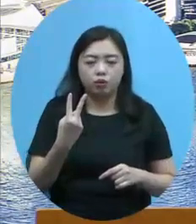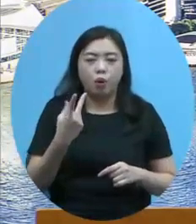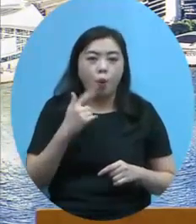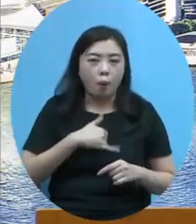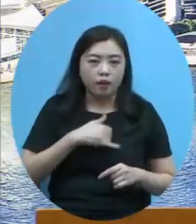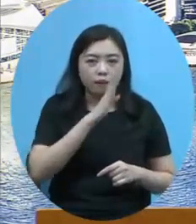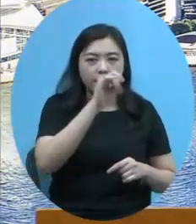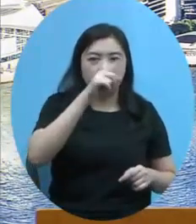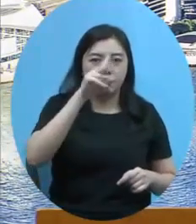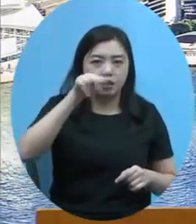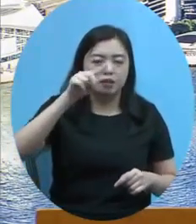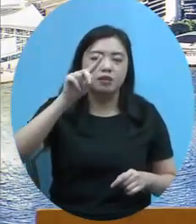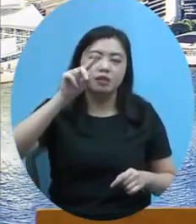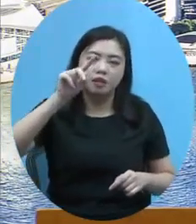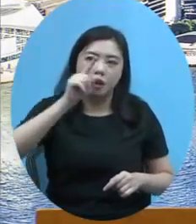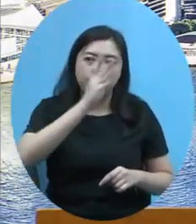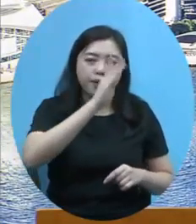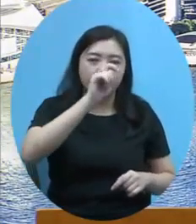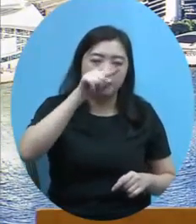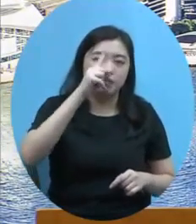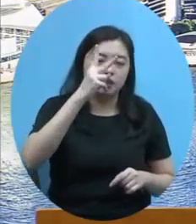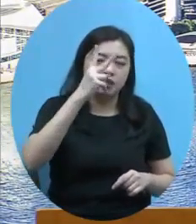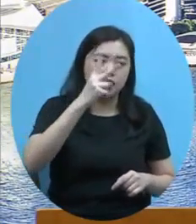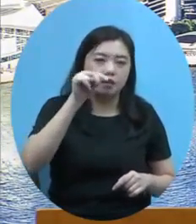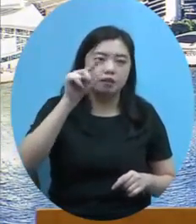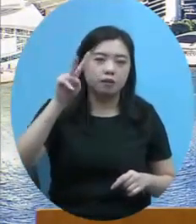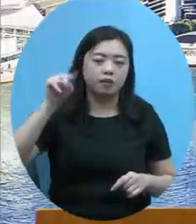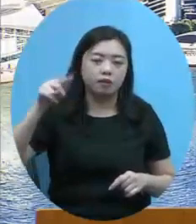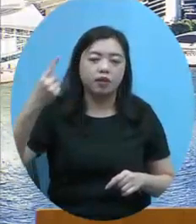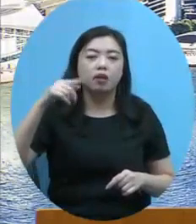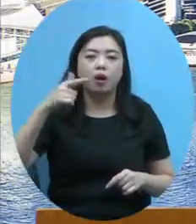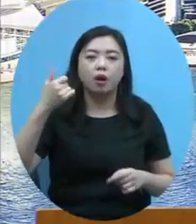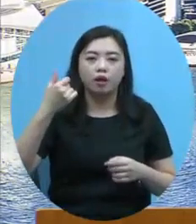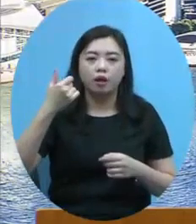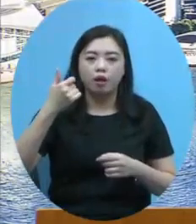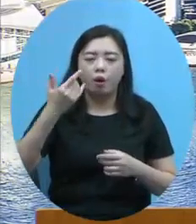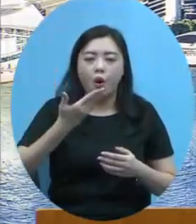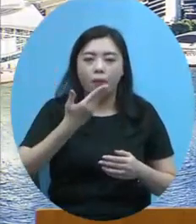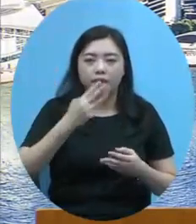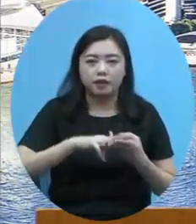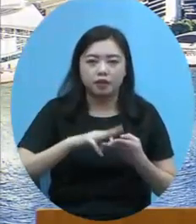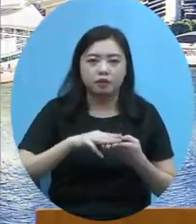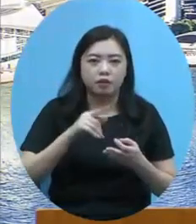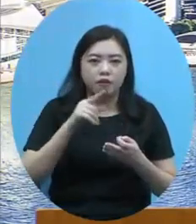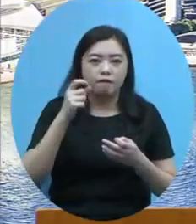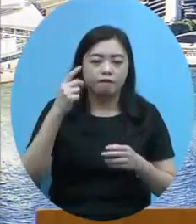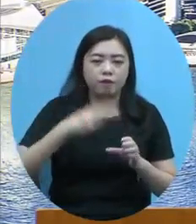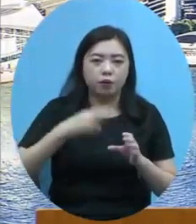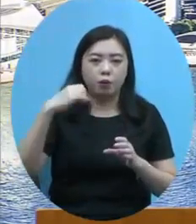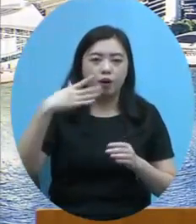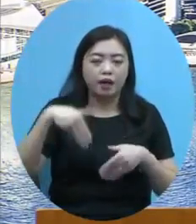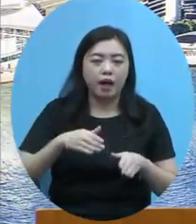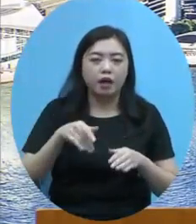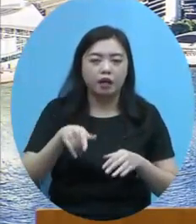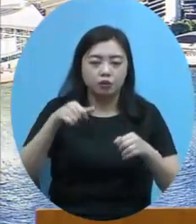疑係 BA.2.12.1 啦，咁個地盤係喺何文田嘅佛光街中九龍幹線嘅地盤，咁呢3名人士佢